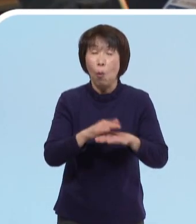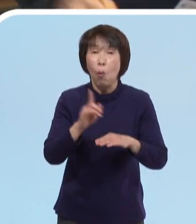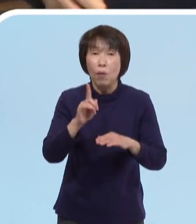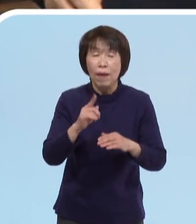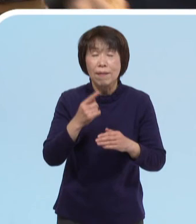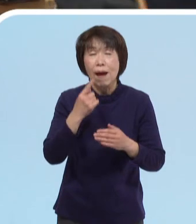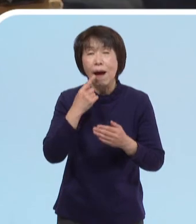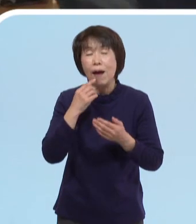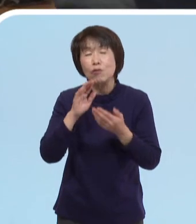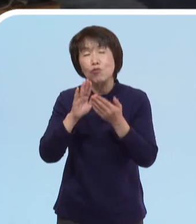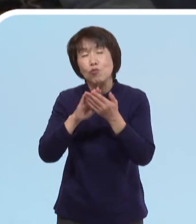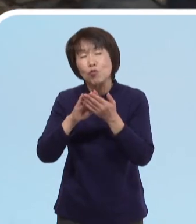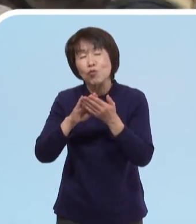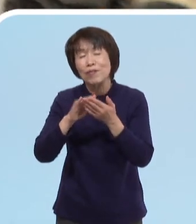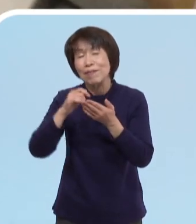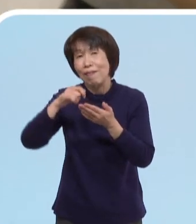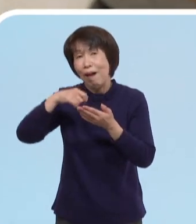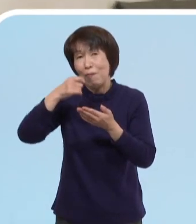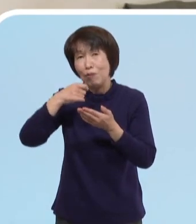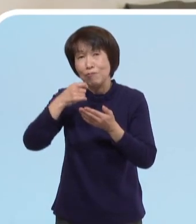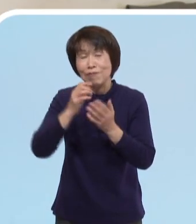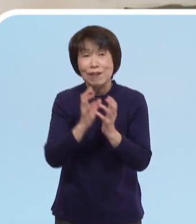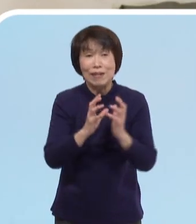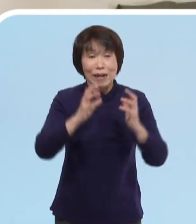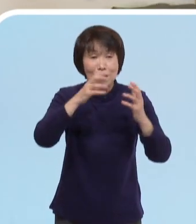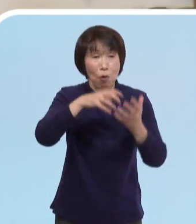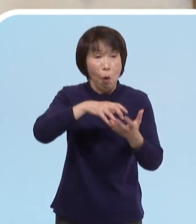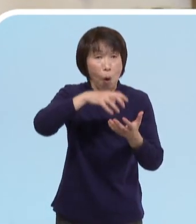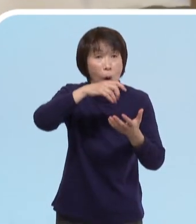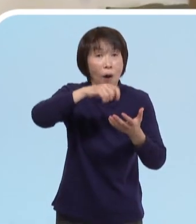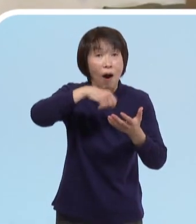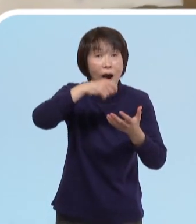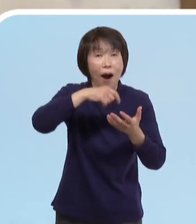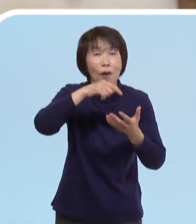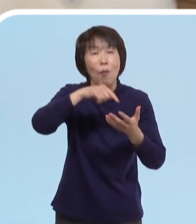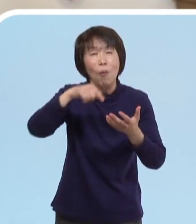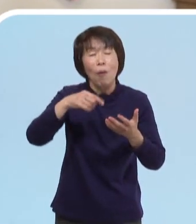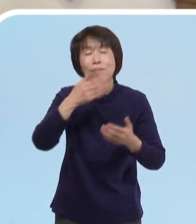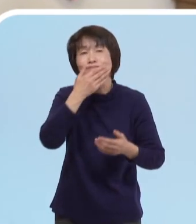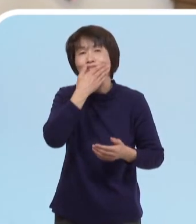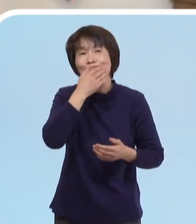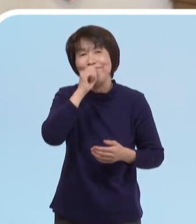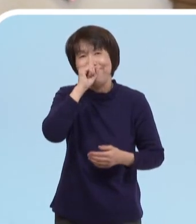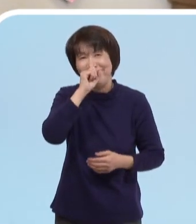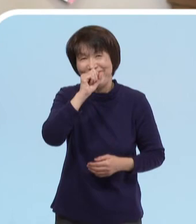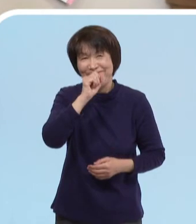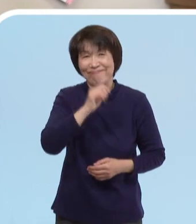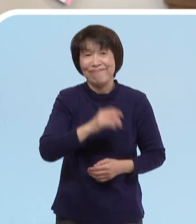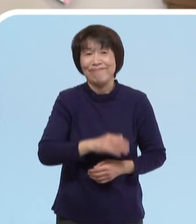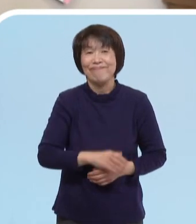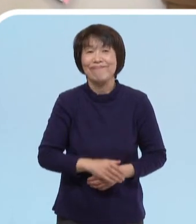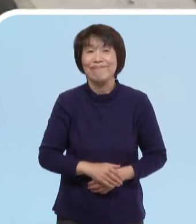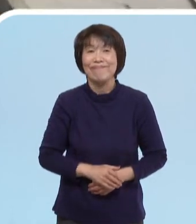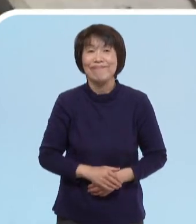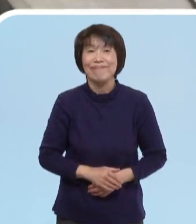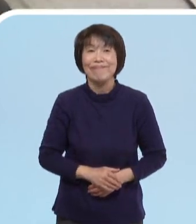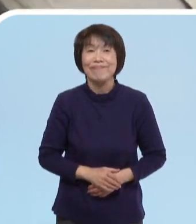一番今薄味と、やっぱり野菜を多く食べるということがやっぱり健康秘訣か